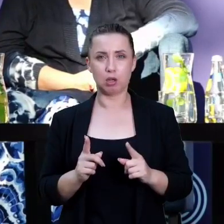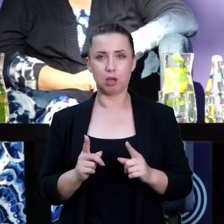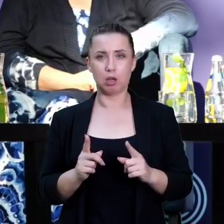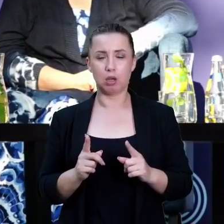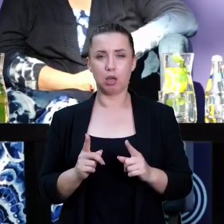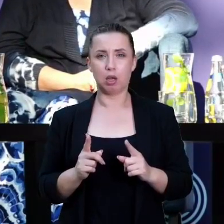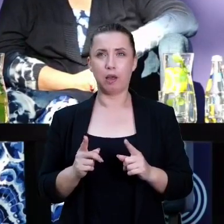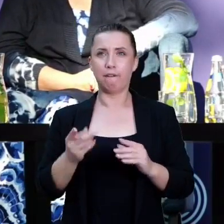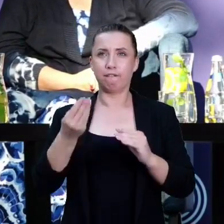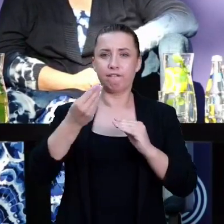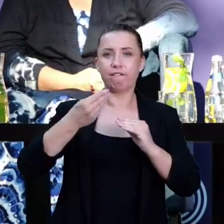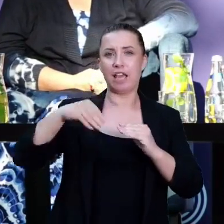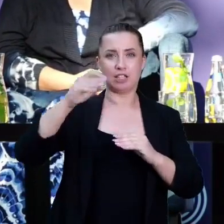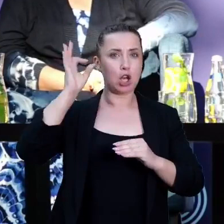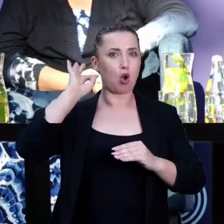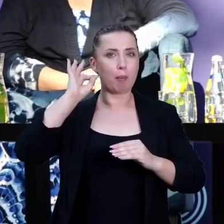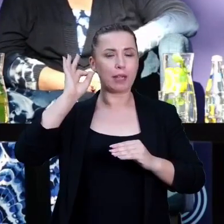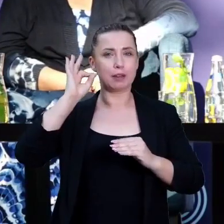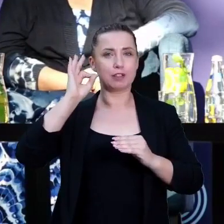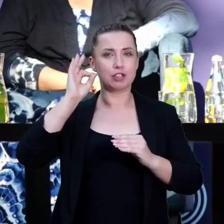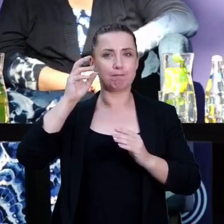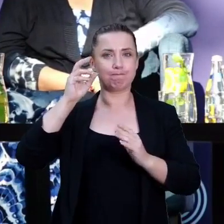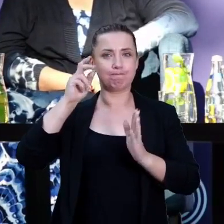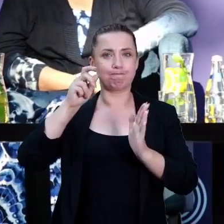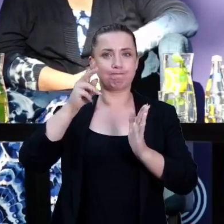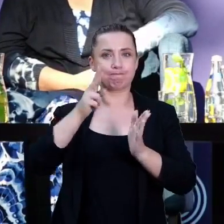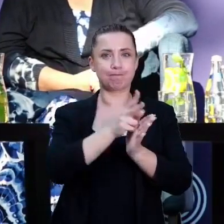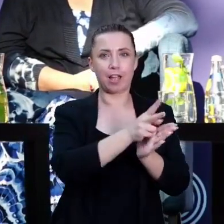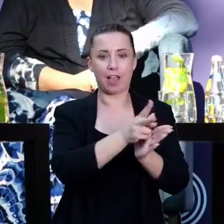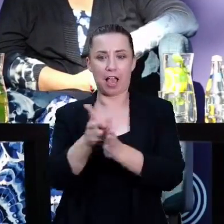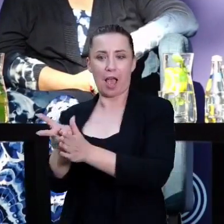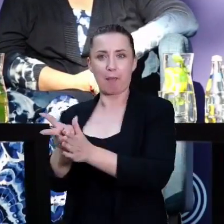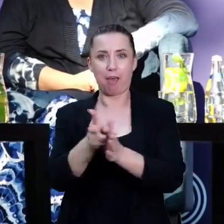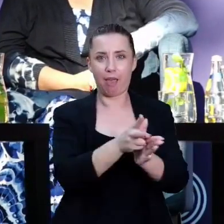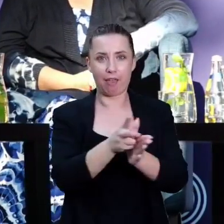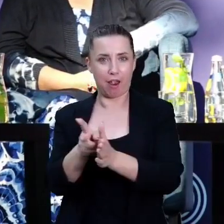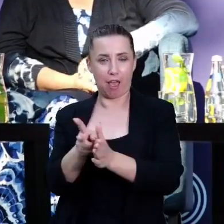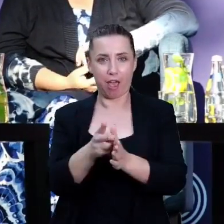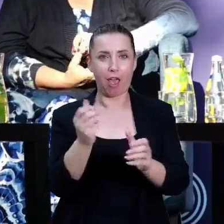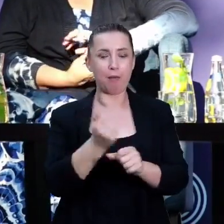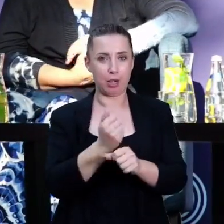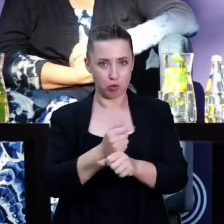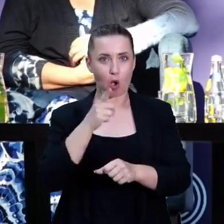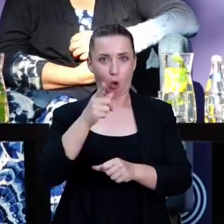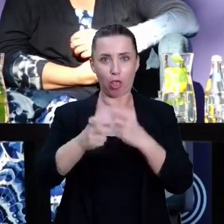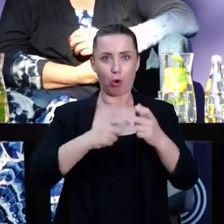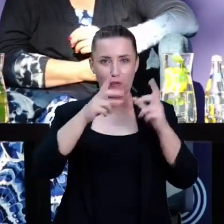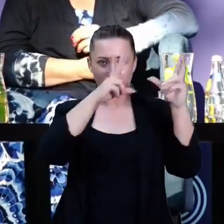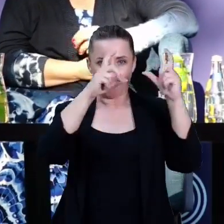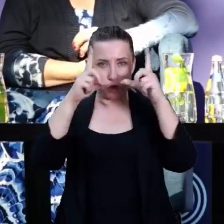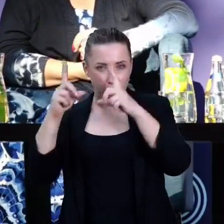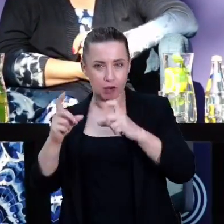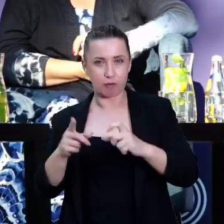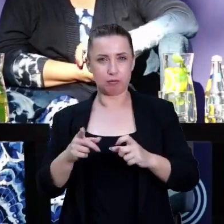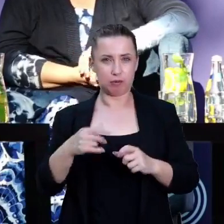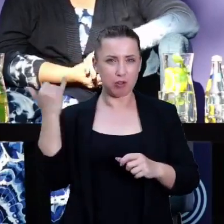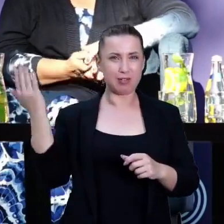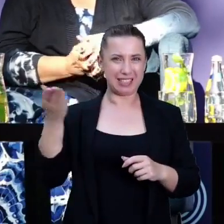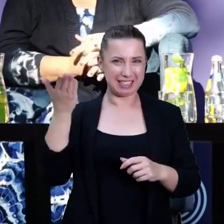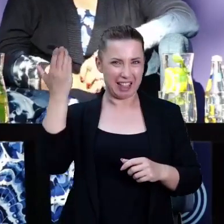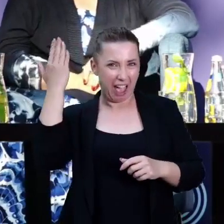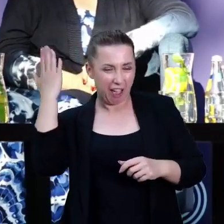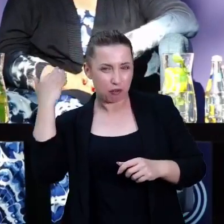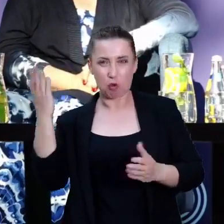czyli jest coraz więcej operatorek też filmowych, czyli autorek zdjęć, no, tych, które odpowiadają